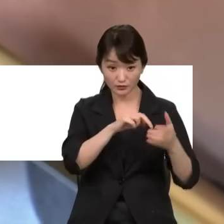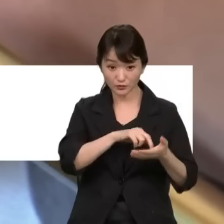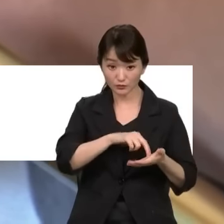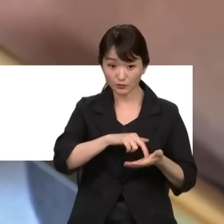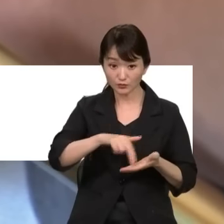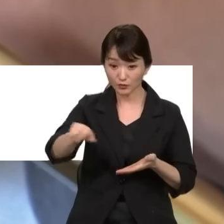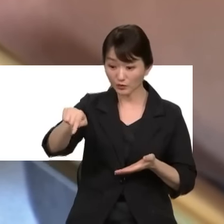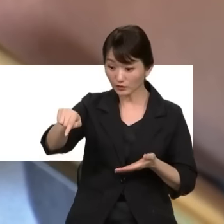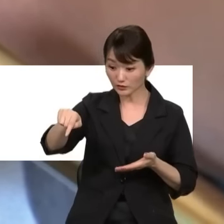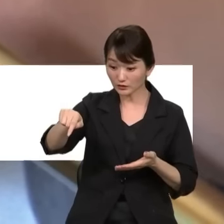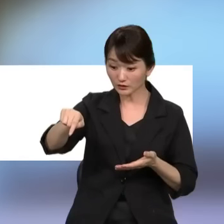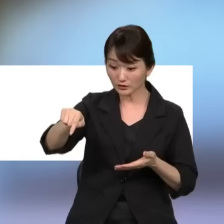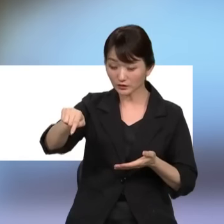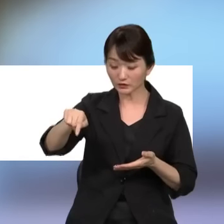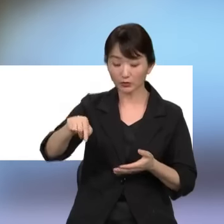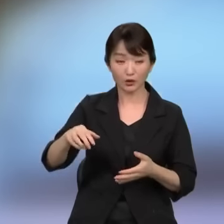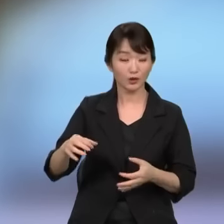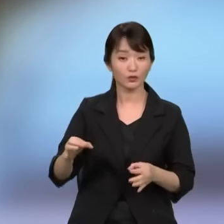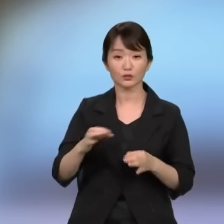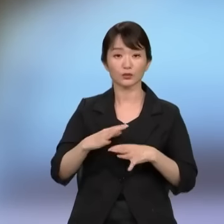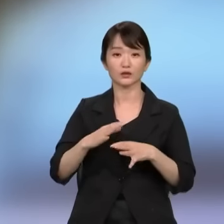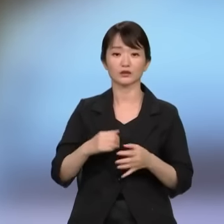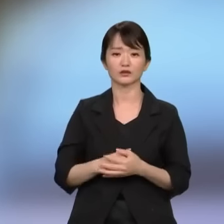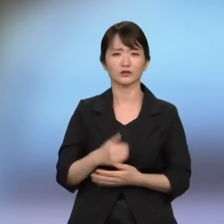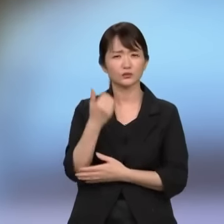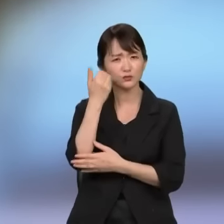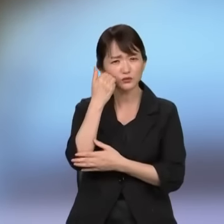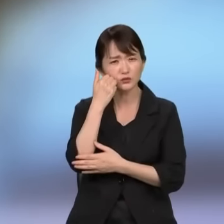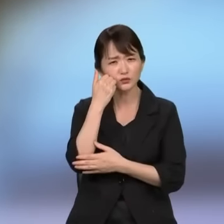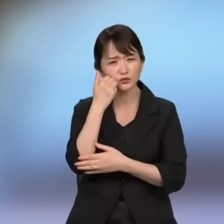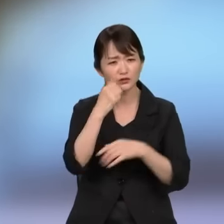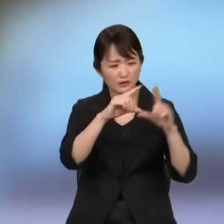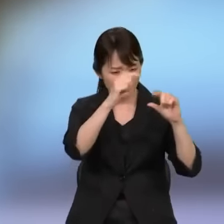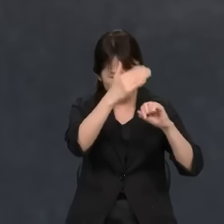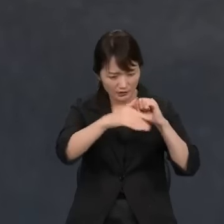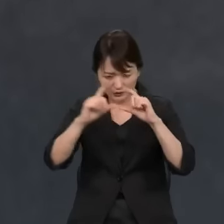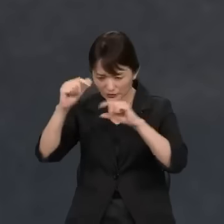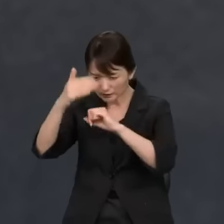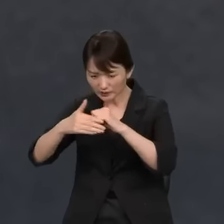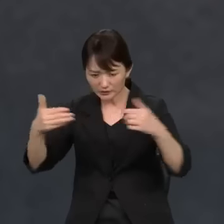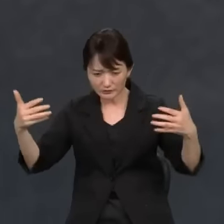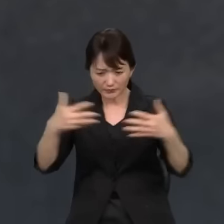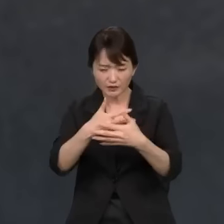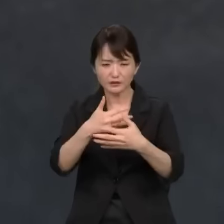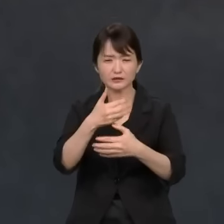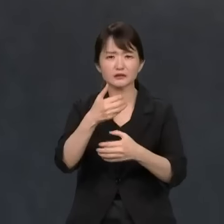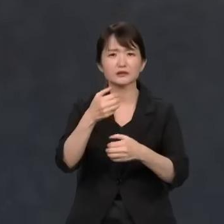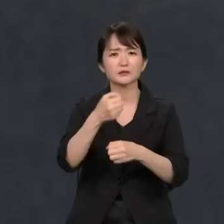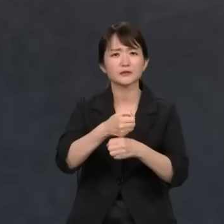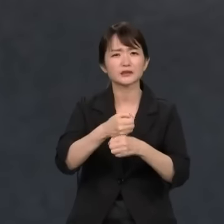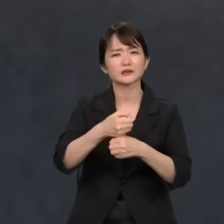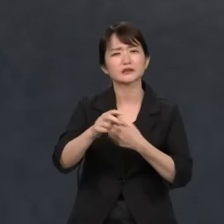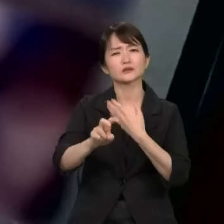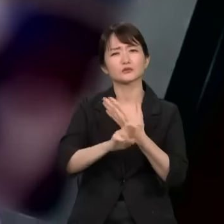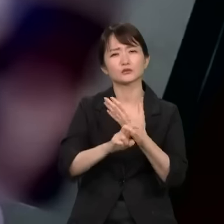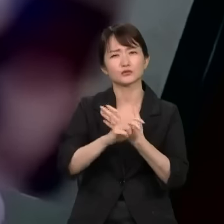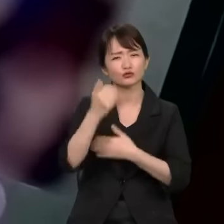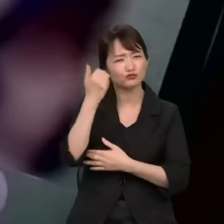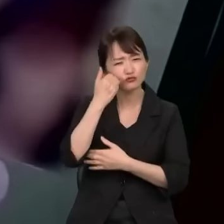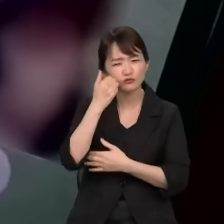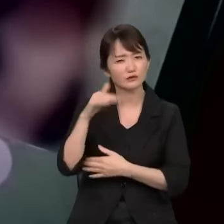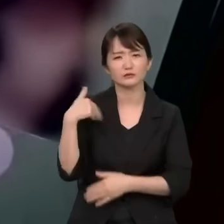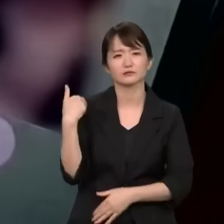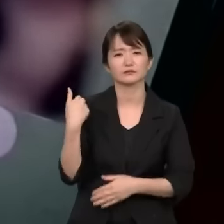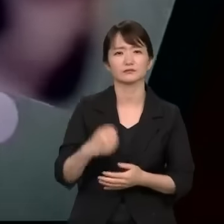놀 상태이기 때문에 누군가 불법 합성을 의뢰한 정이지 구체적인 피해 확인은 어려웠습니다